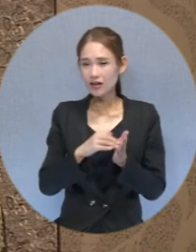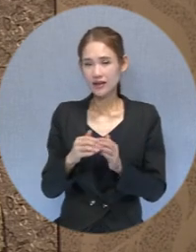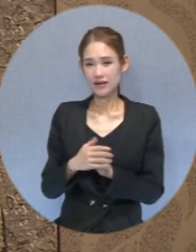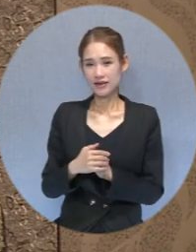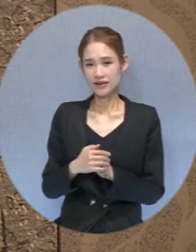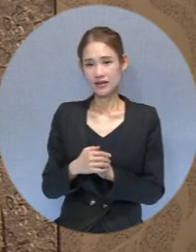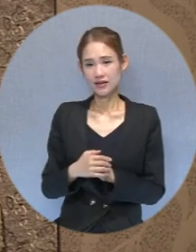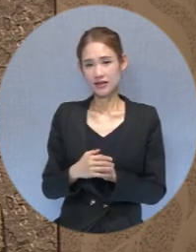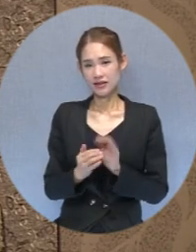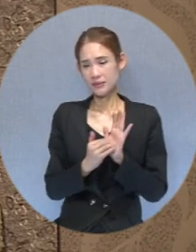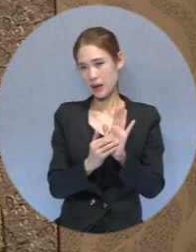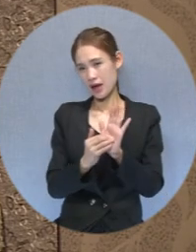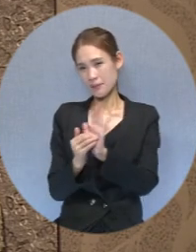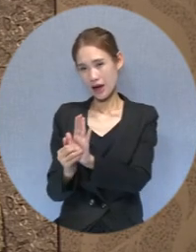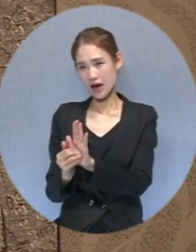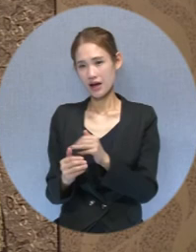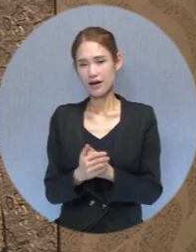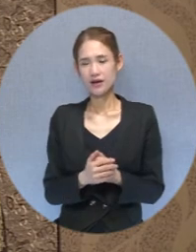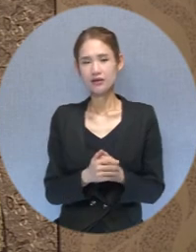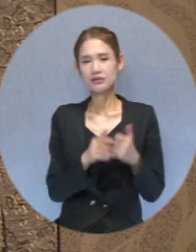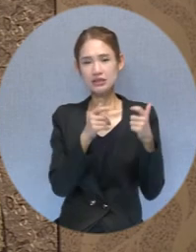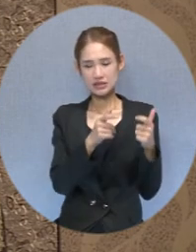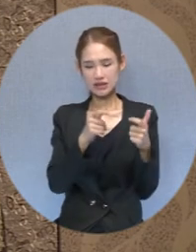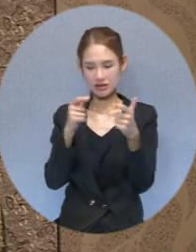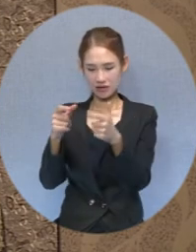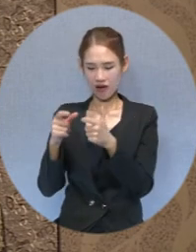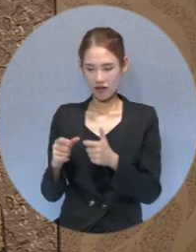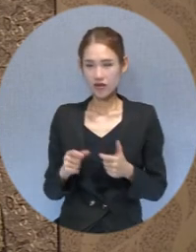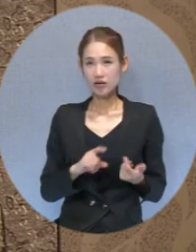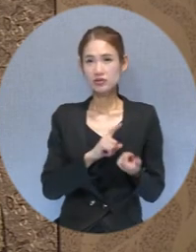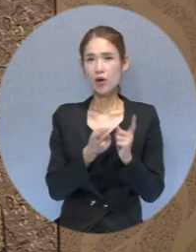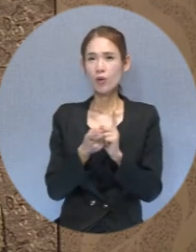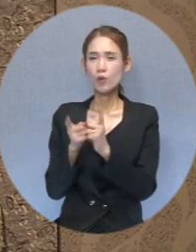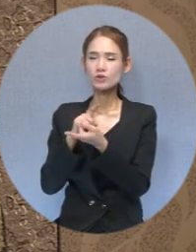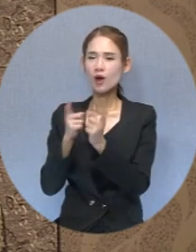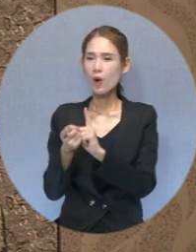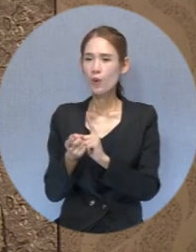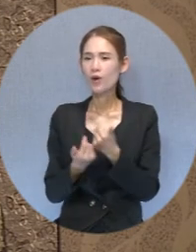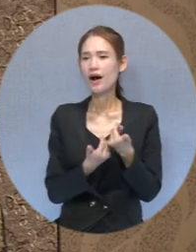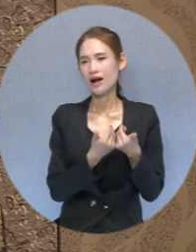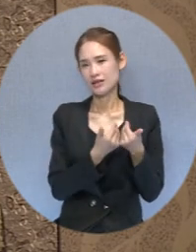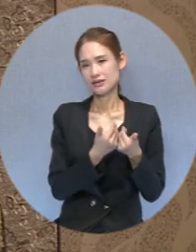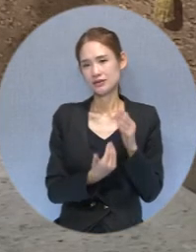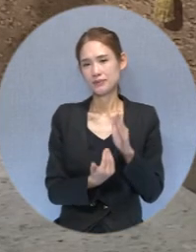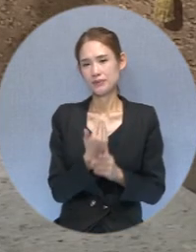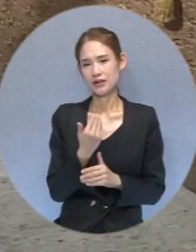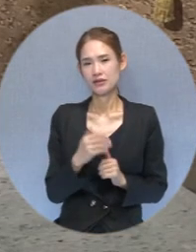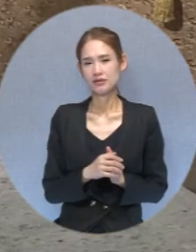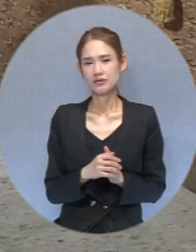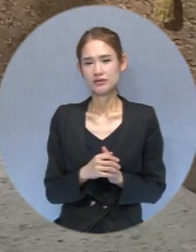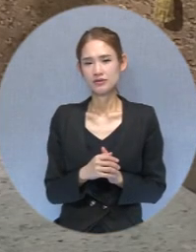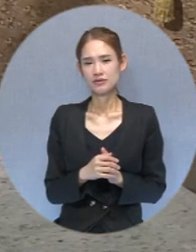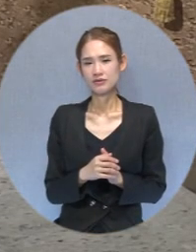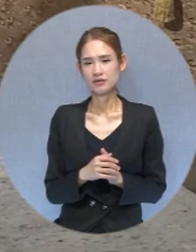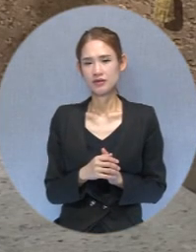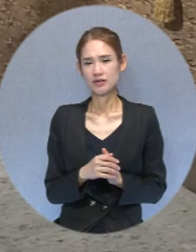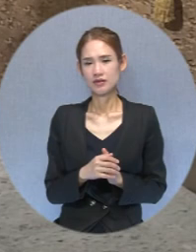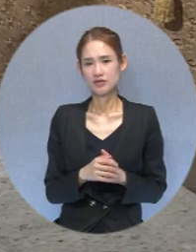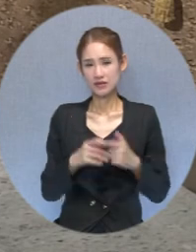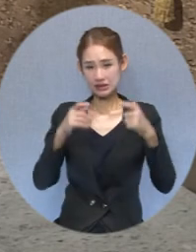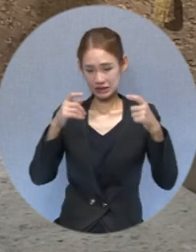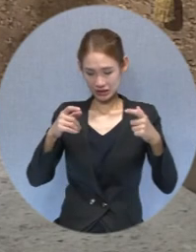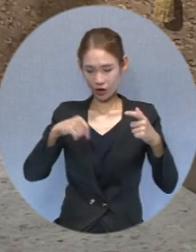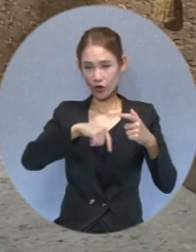거야. 그럼 우리도 안 해. 그러니까 지역 간에 이제 그런 갈등도 발생하고 그렇죠. 네, 사실 이제